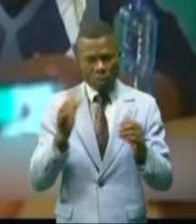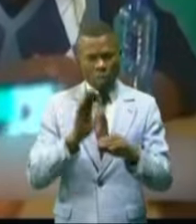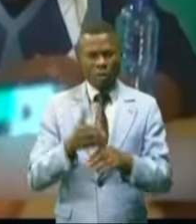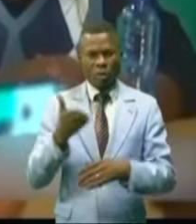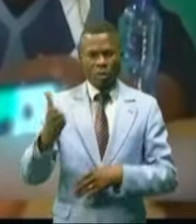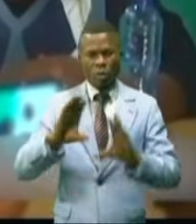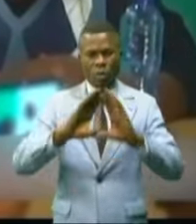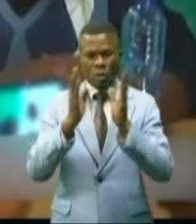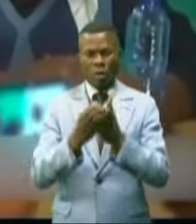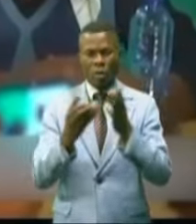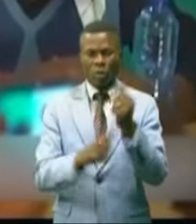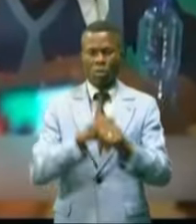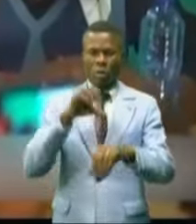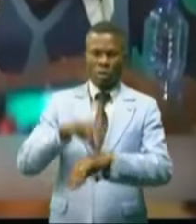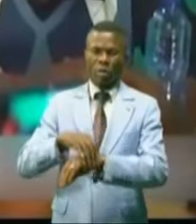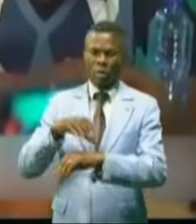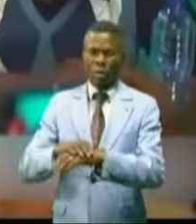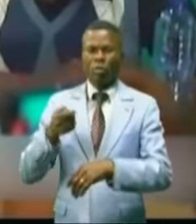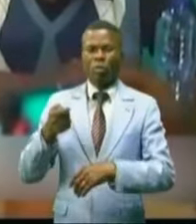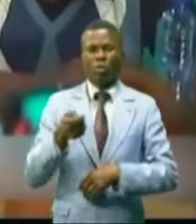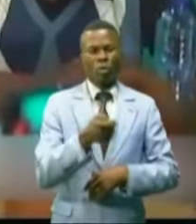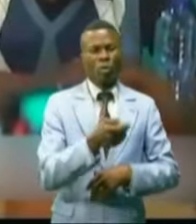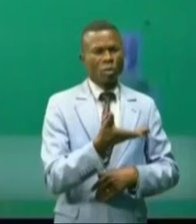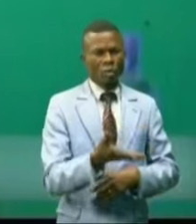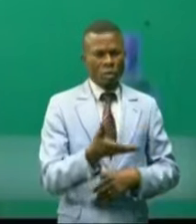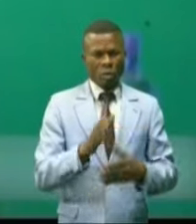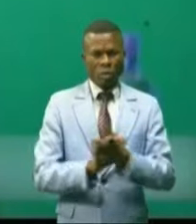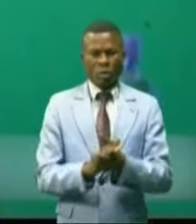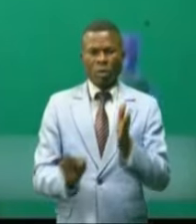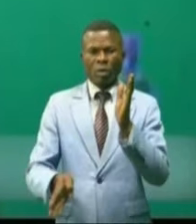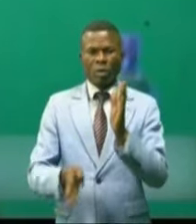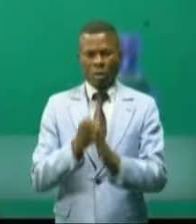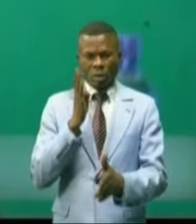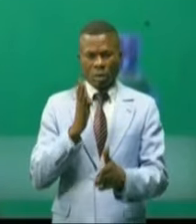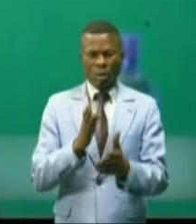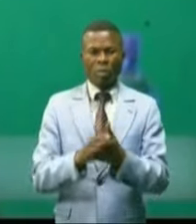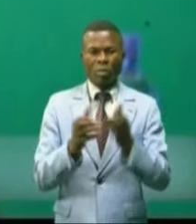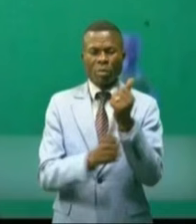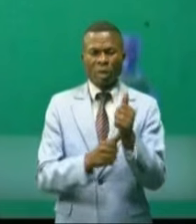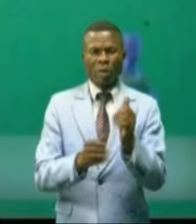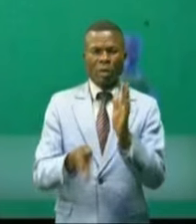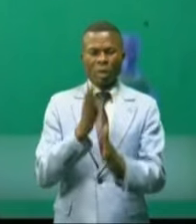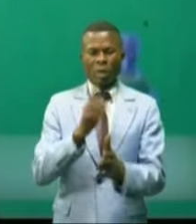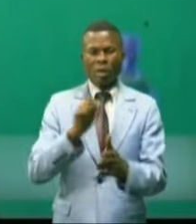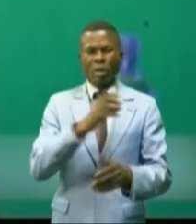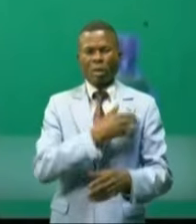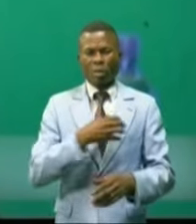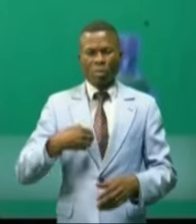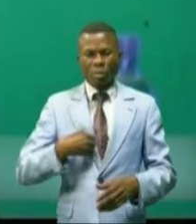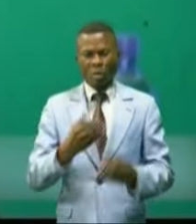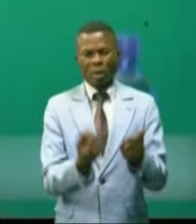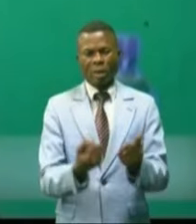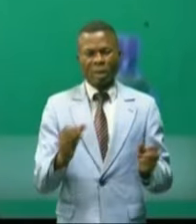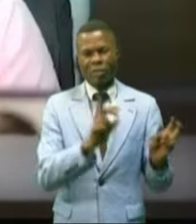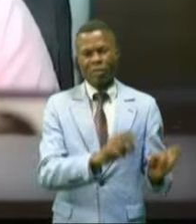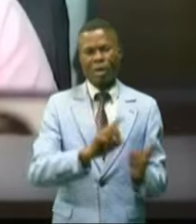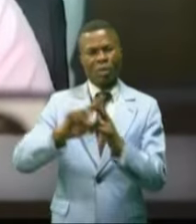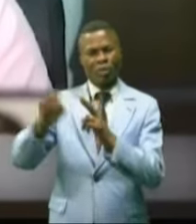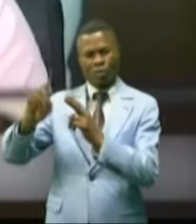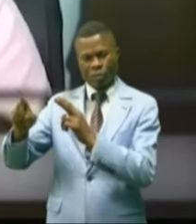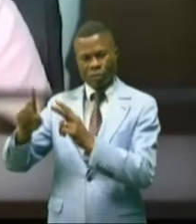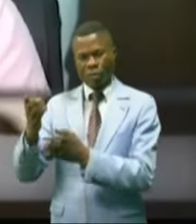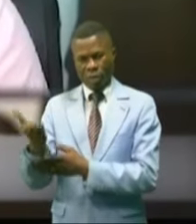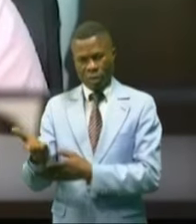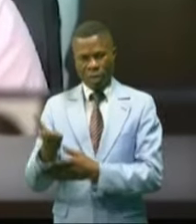été massacrés en juin dernier et 14 530 déplacés, femmes et enfants y compris, ont été également